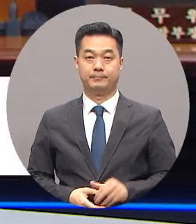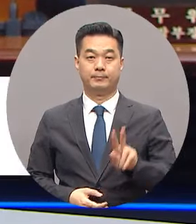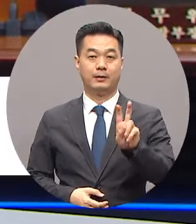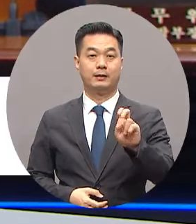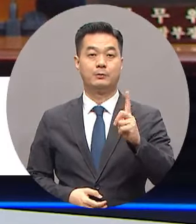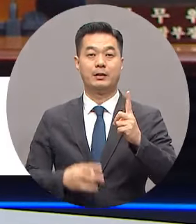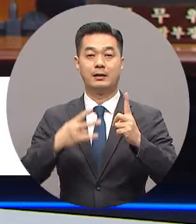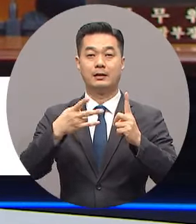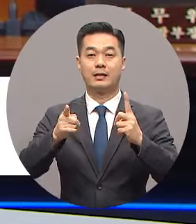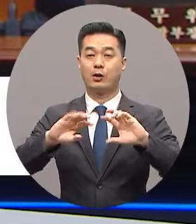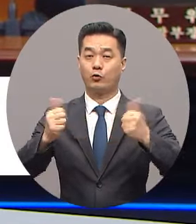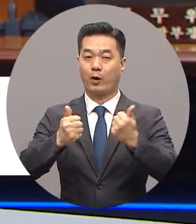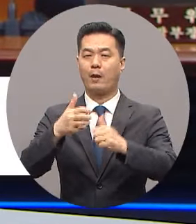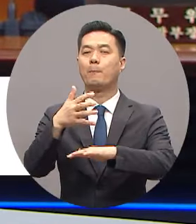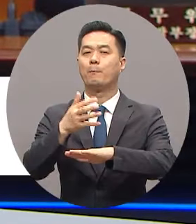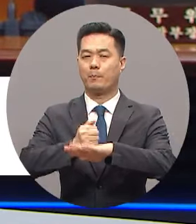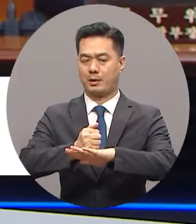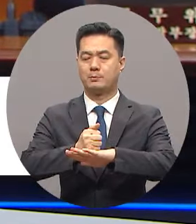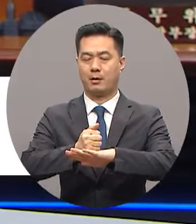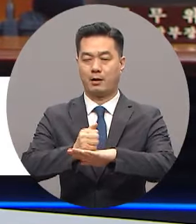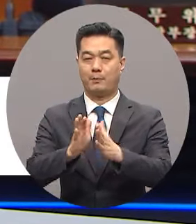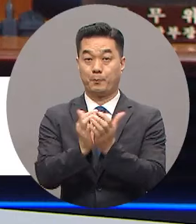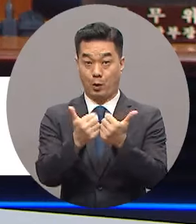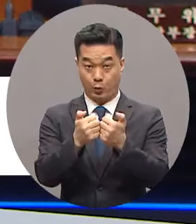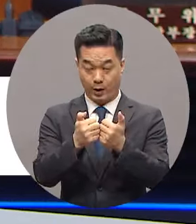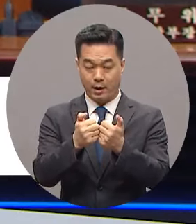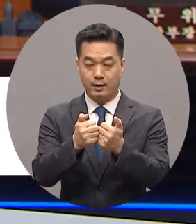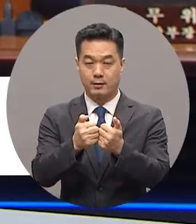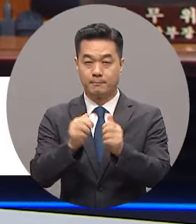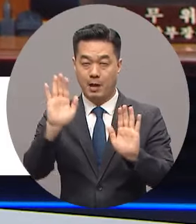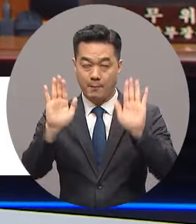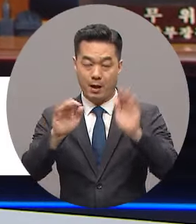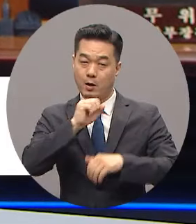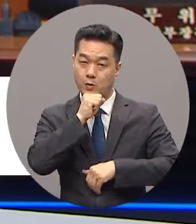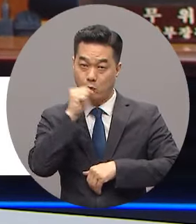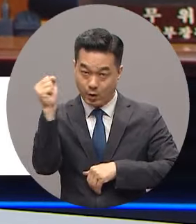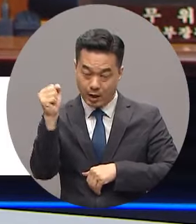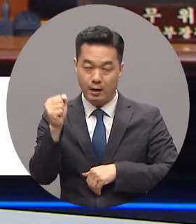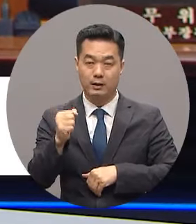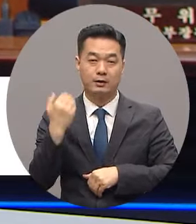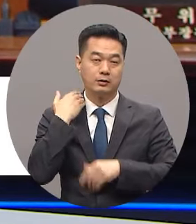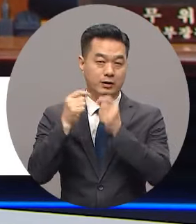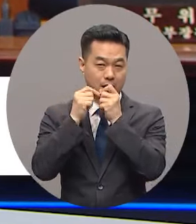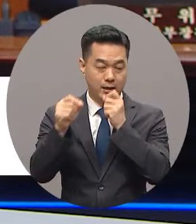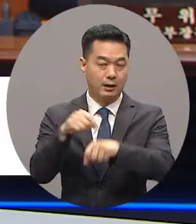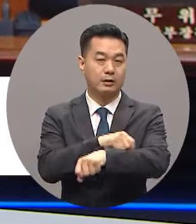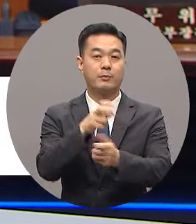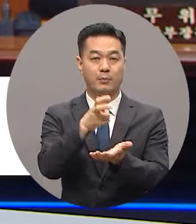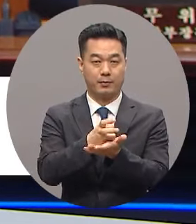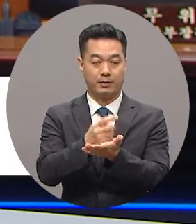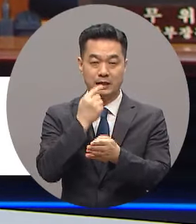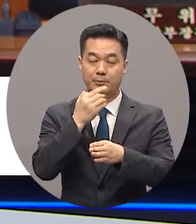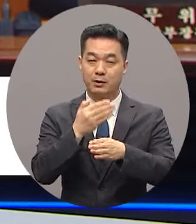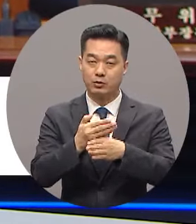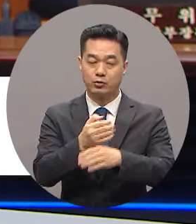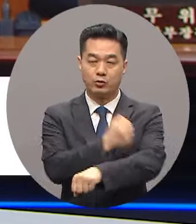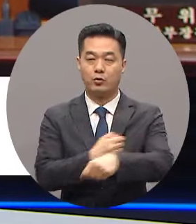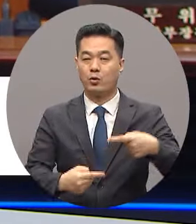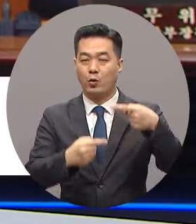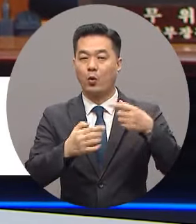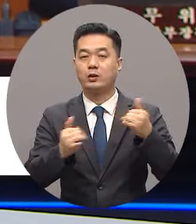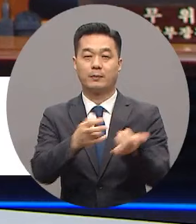21대 국회 마지막 본회의에서 통과된 전세사기특별법과 민주유공자법 등에 대해서 정부가